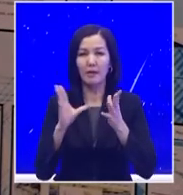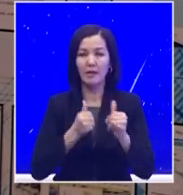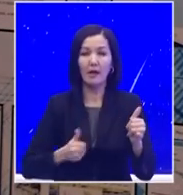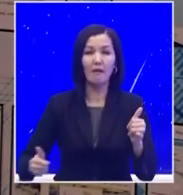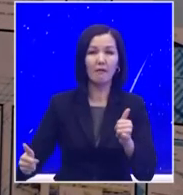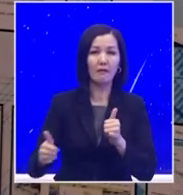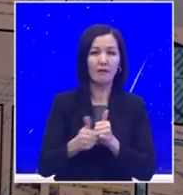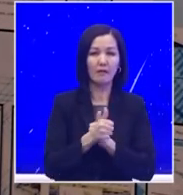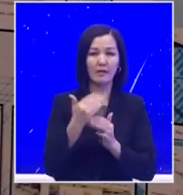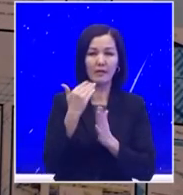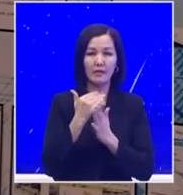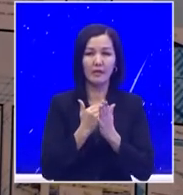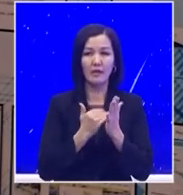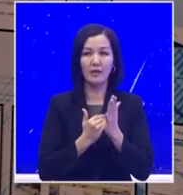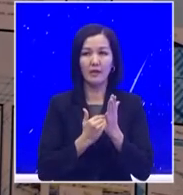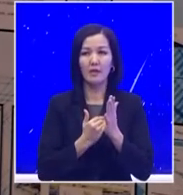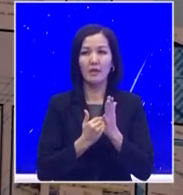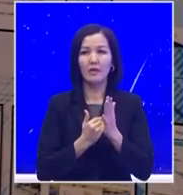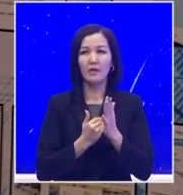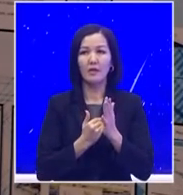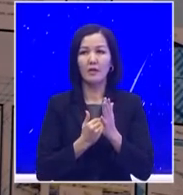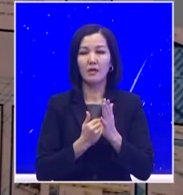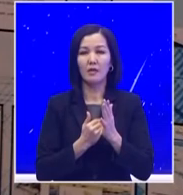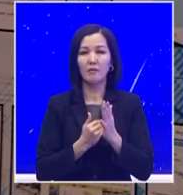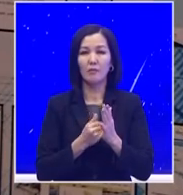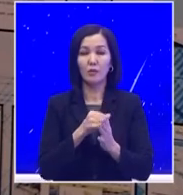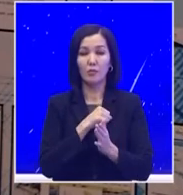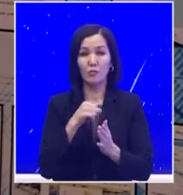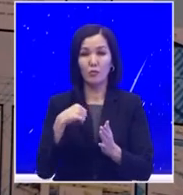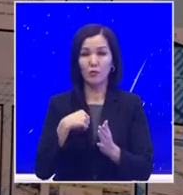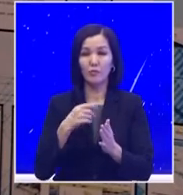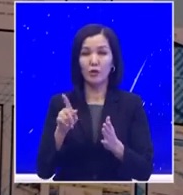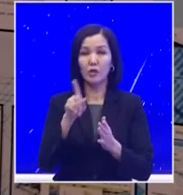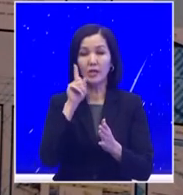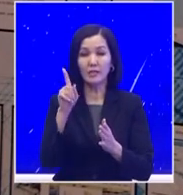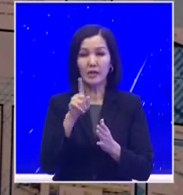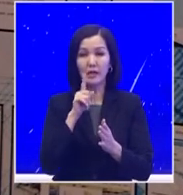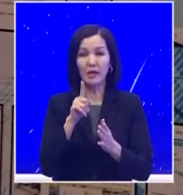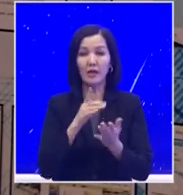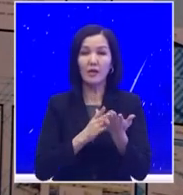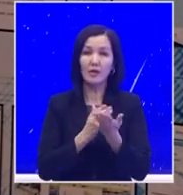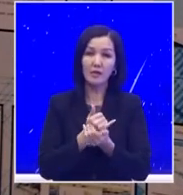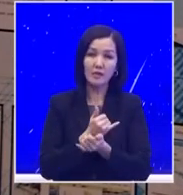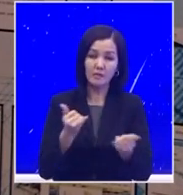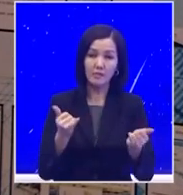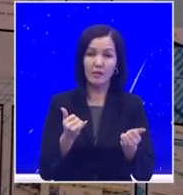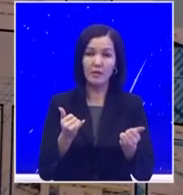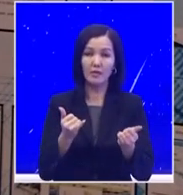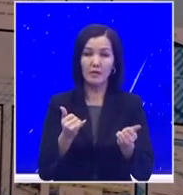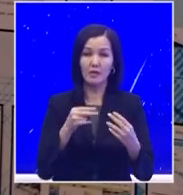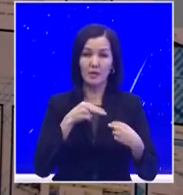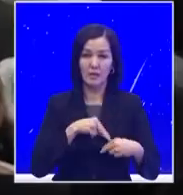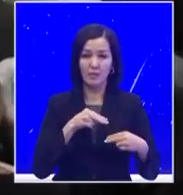қатарда келе жатырмын ғой мен. Оның барлығы менің өзім үшін емес, осы жастар үлгі болу үшін, халқыма үлгі болу үшін істеп жатқан